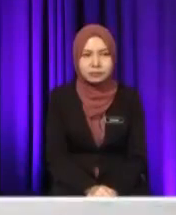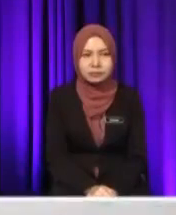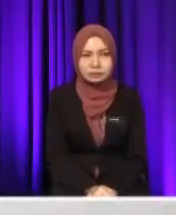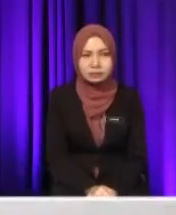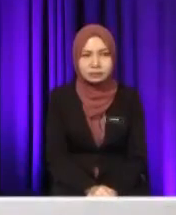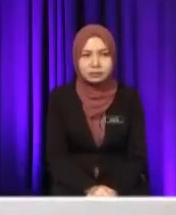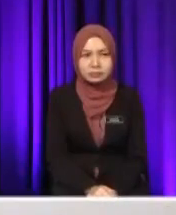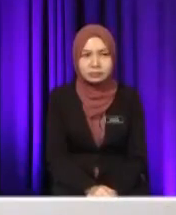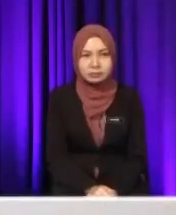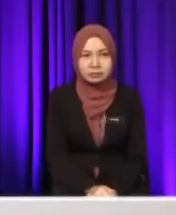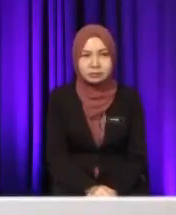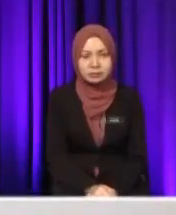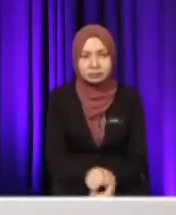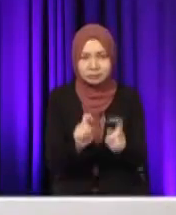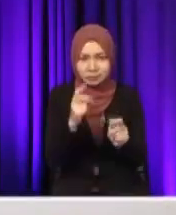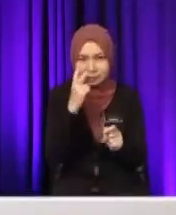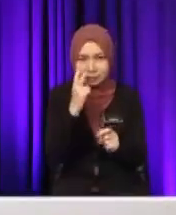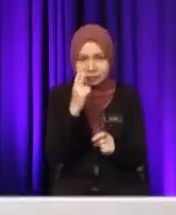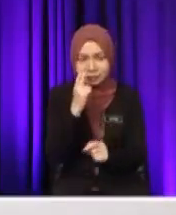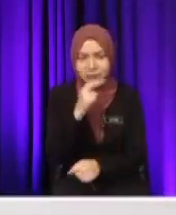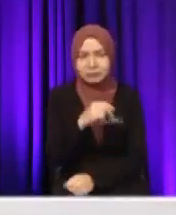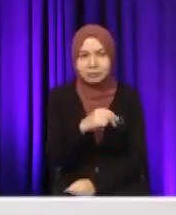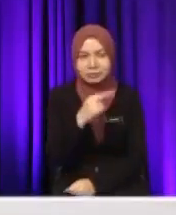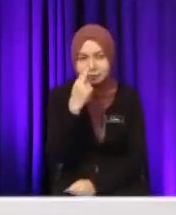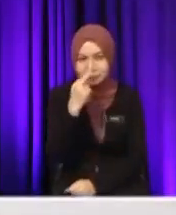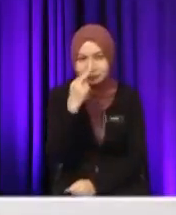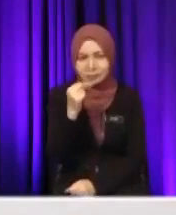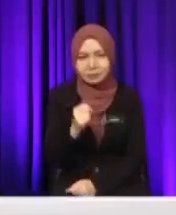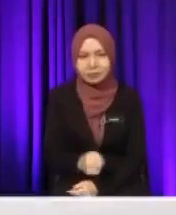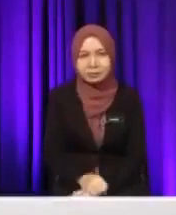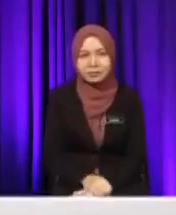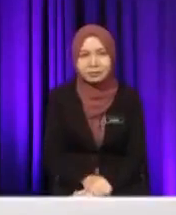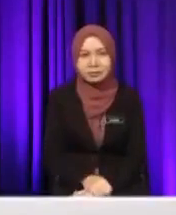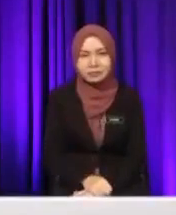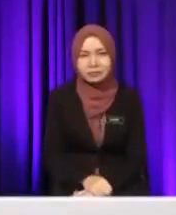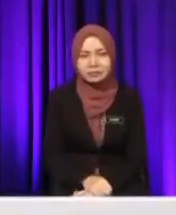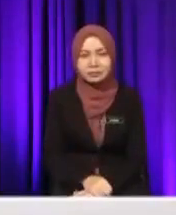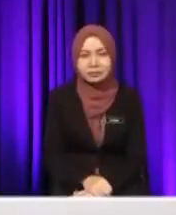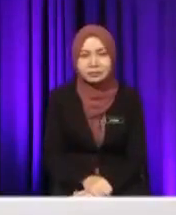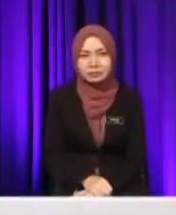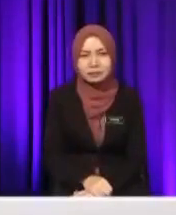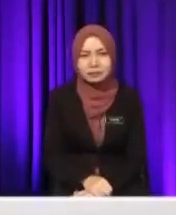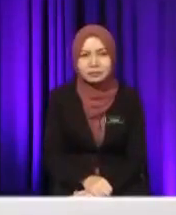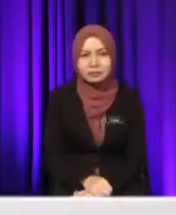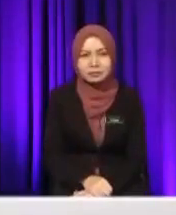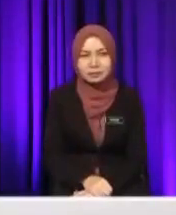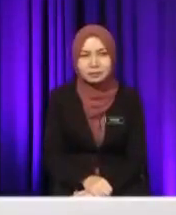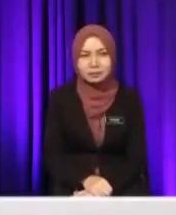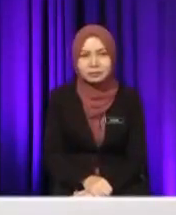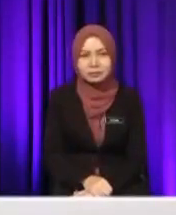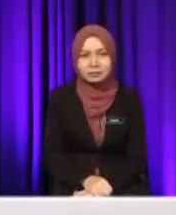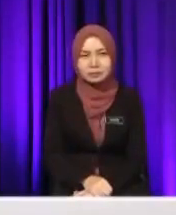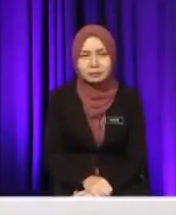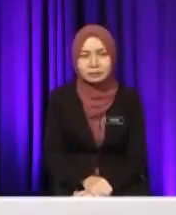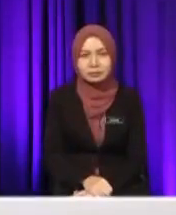serabut. So, okay. Okay, boleh tengok contoh ini. Contoh yang telah dibuat. Jumlahnya itu satu tak, je cikgu? Ya,